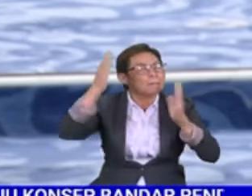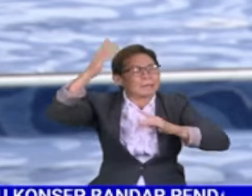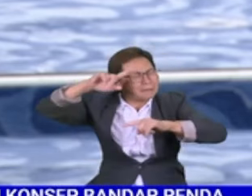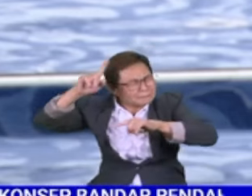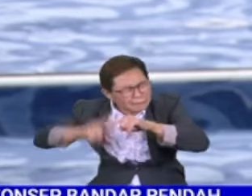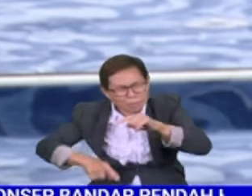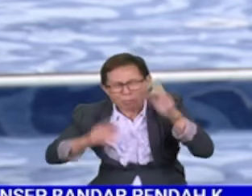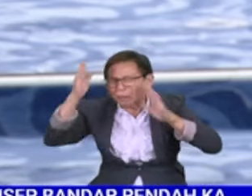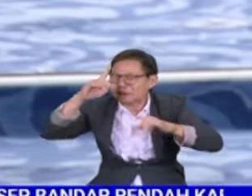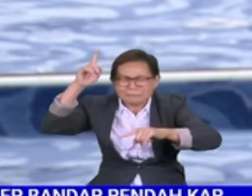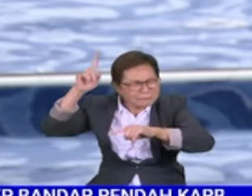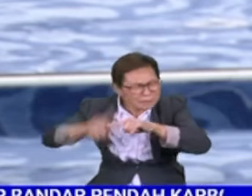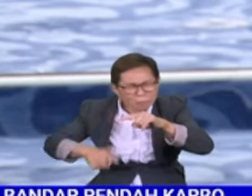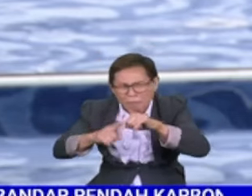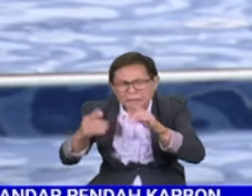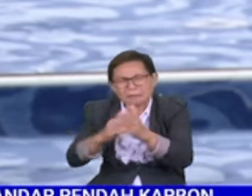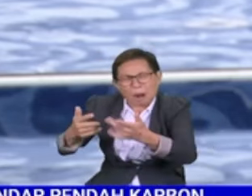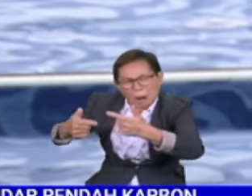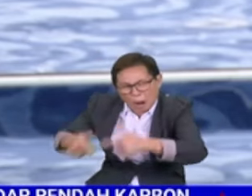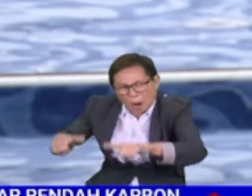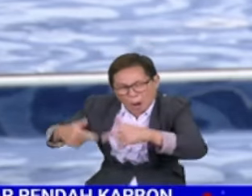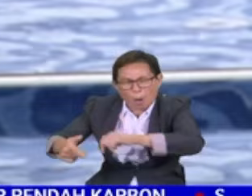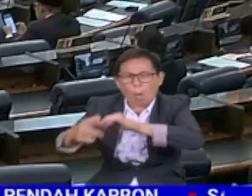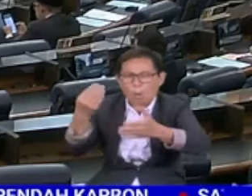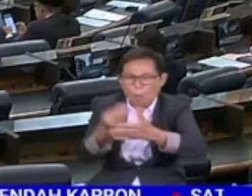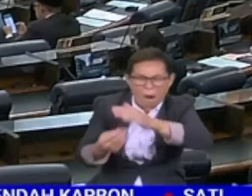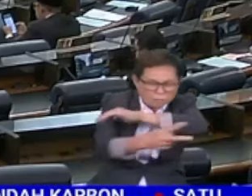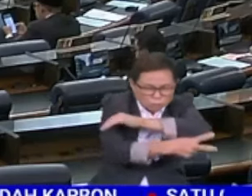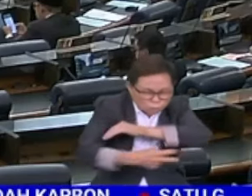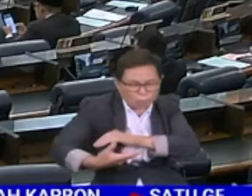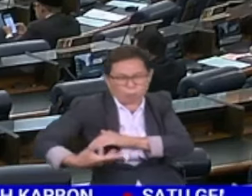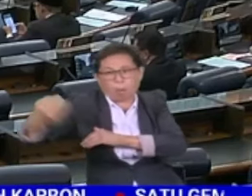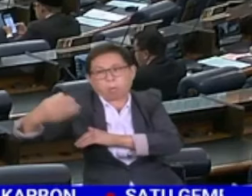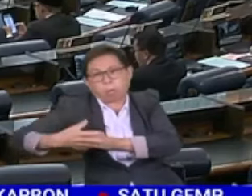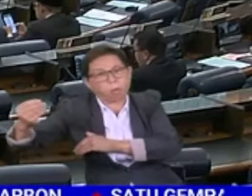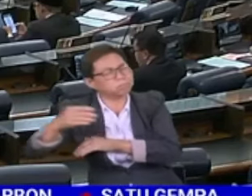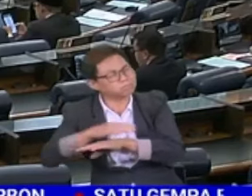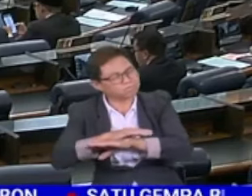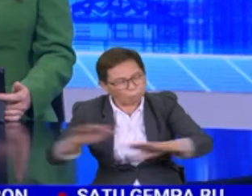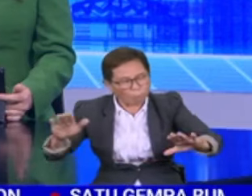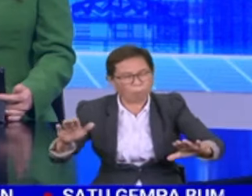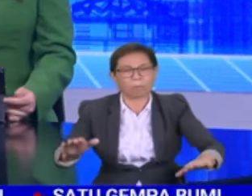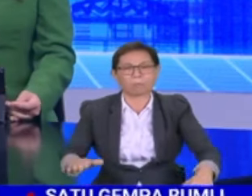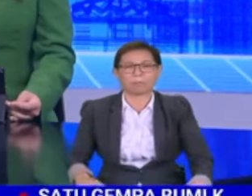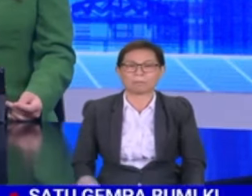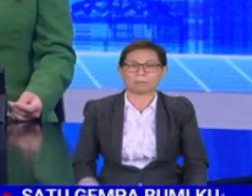lagi mengizinkan hal ini diteruskan. Yang telah pun diucap oleh Ketua Bangka.